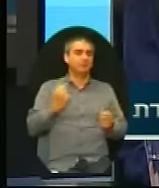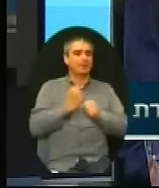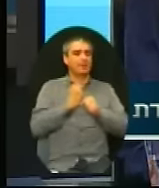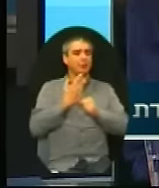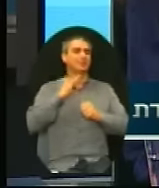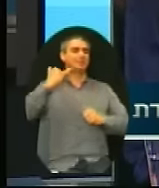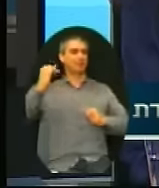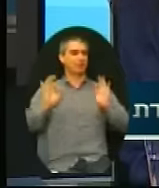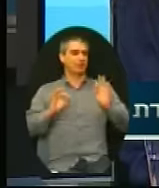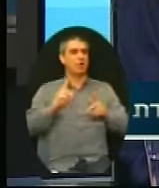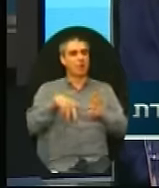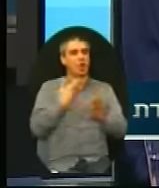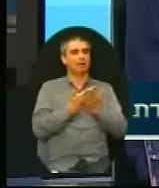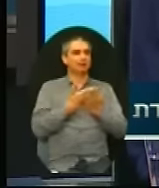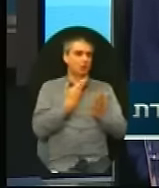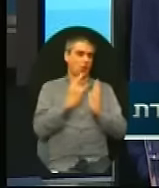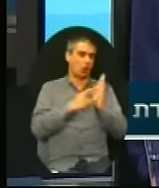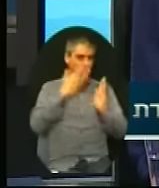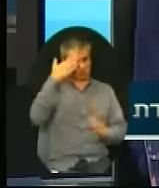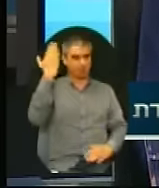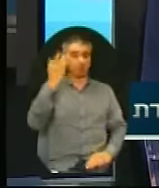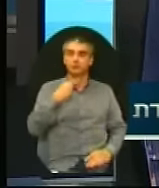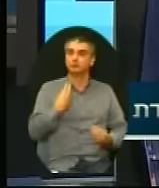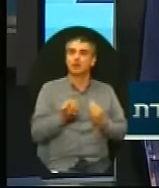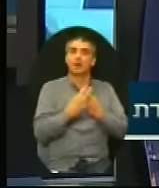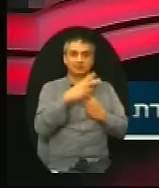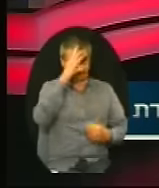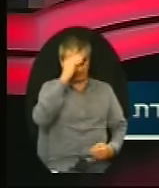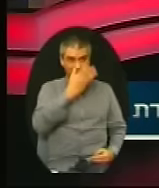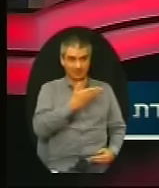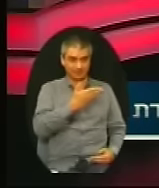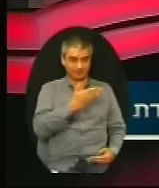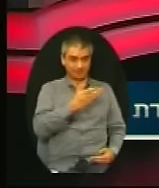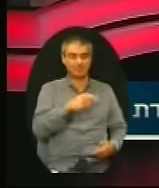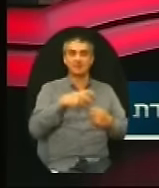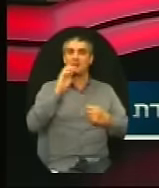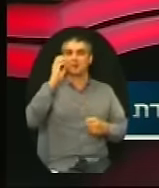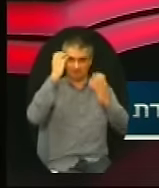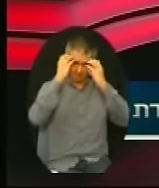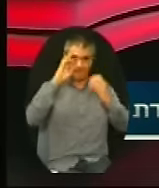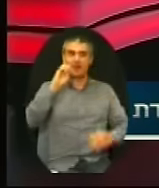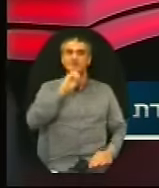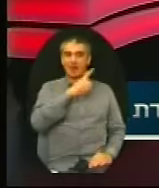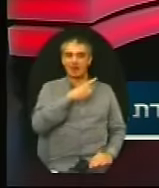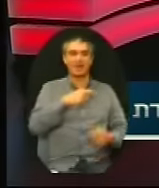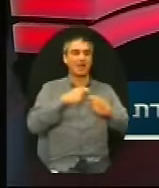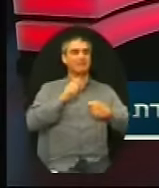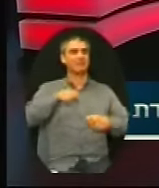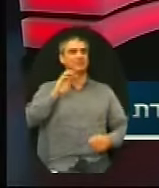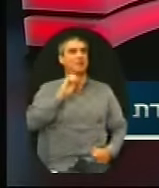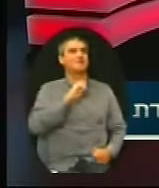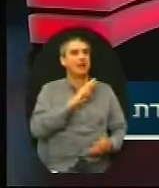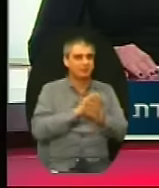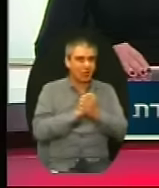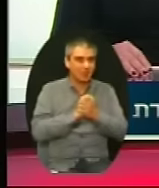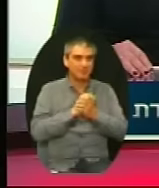יותר צבעונית או הוצאות חוק פופוליסטיות. תרשו לי לצרף גם גברים לשיחה הזאת, אבל לא, מרב מיכאלי עוד מעט. חברת הכנסת מרב מיכאלי, שלום לך.